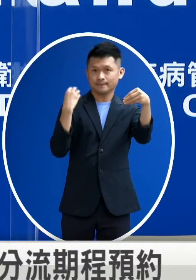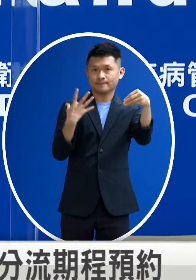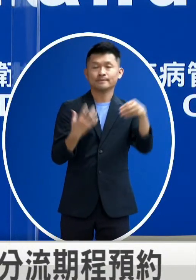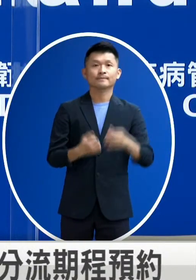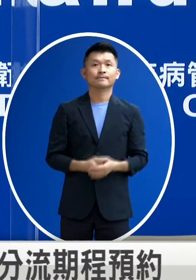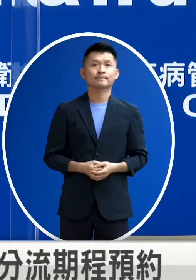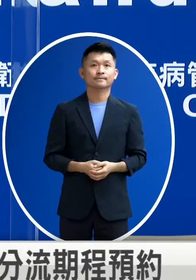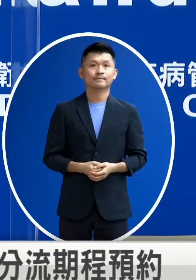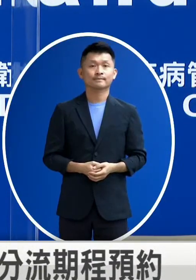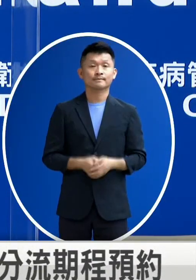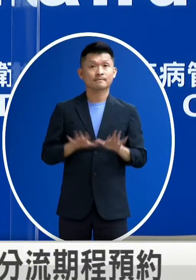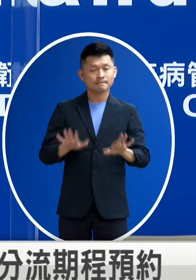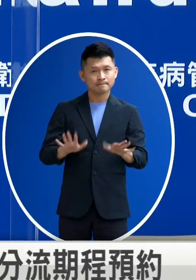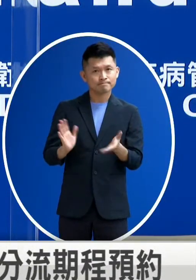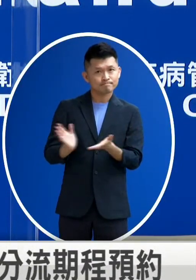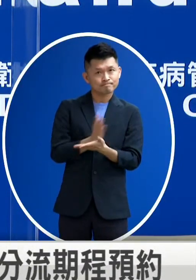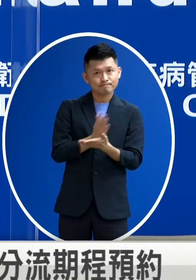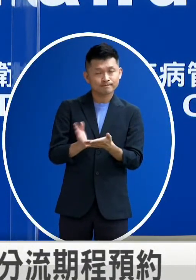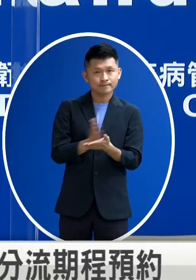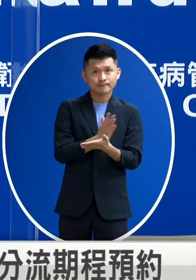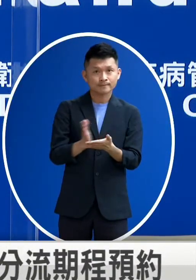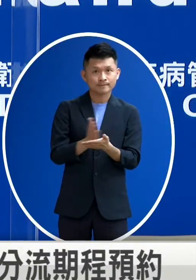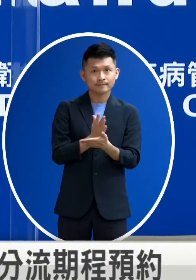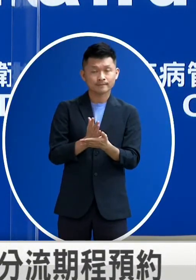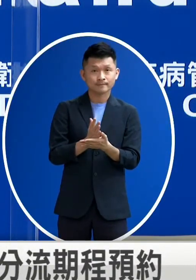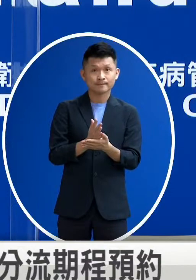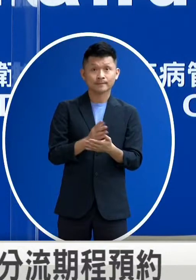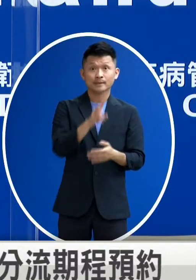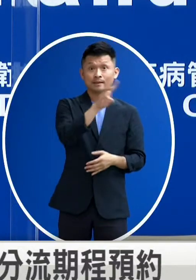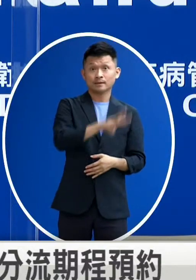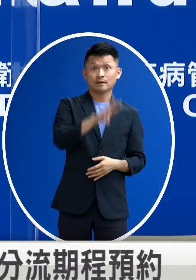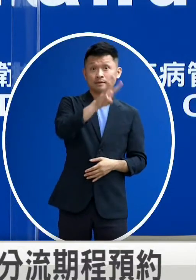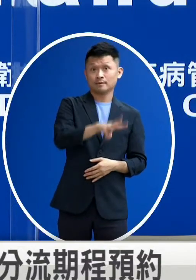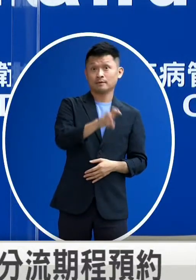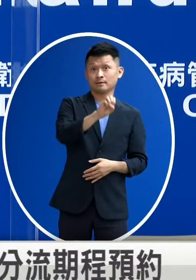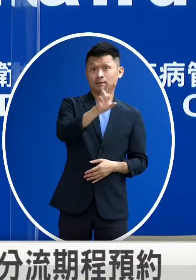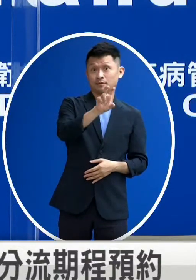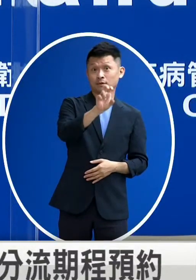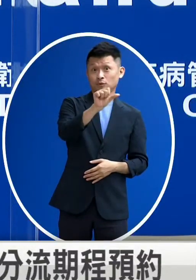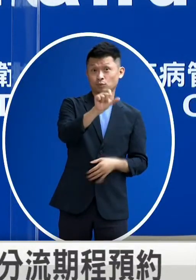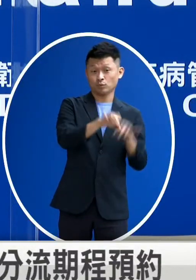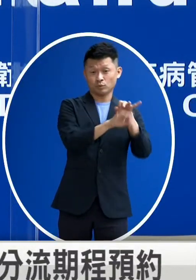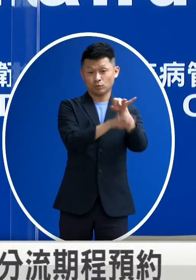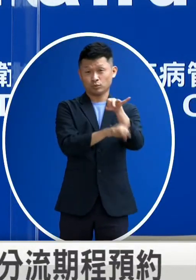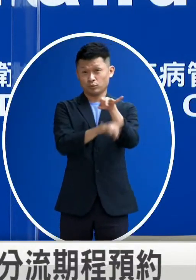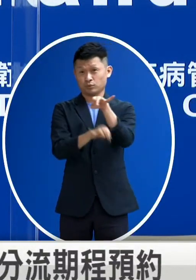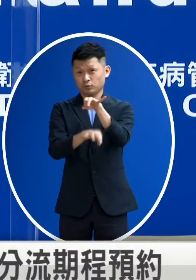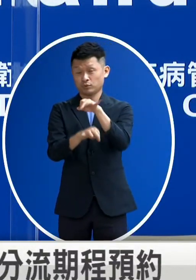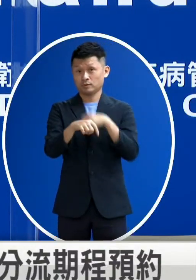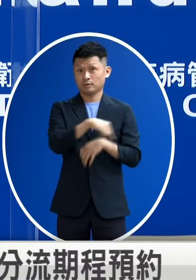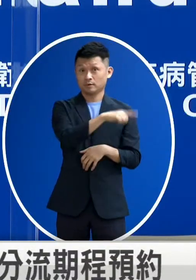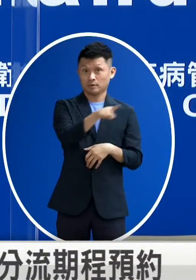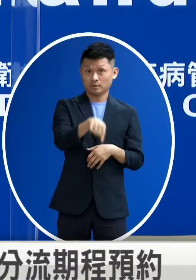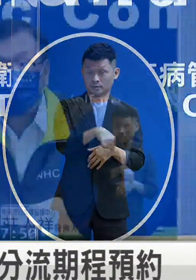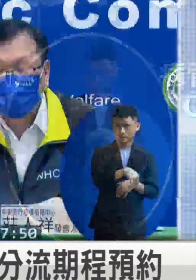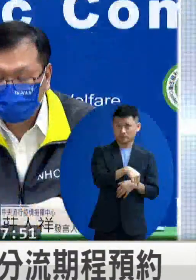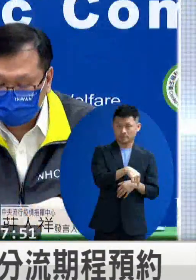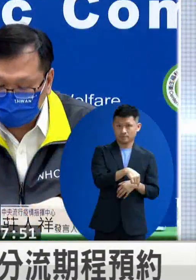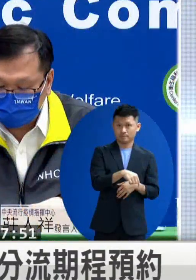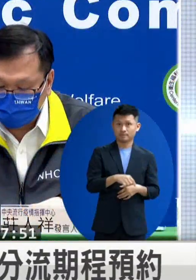目前根据我们评估啦，就是说这3075笔的资料，但是真正影